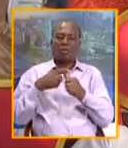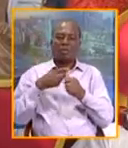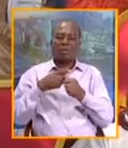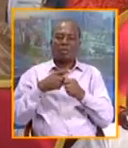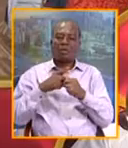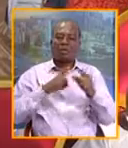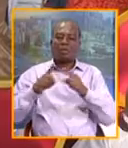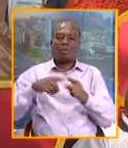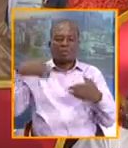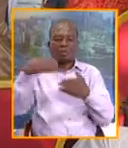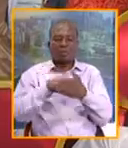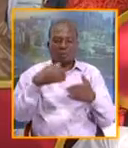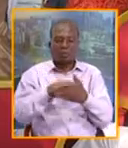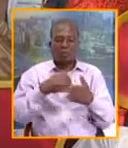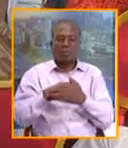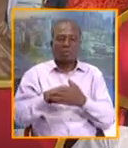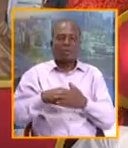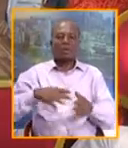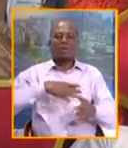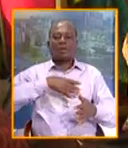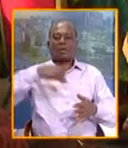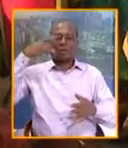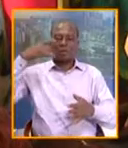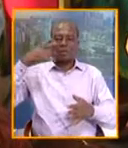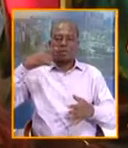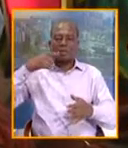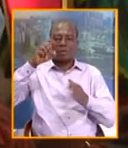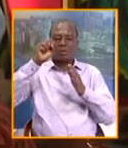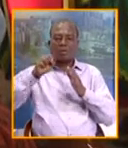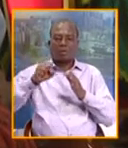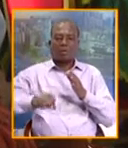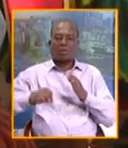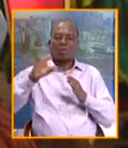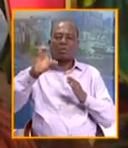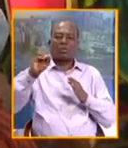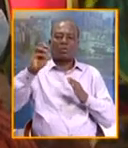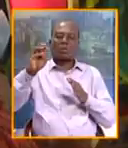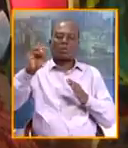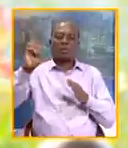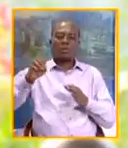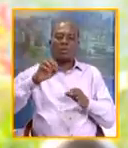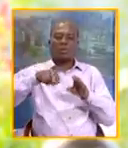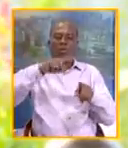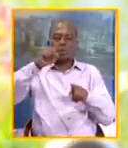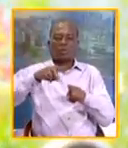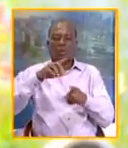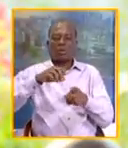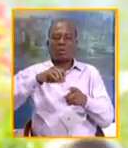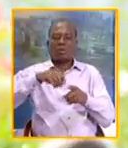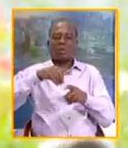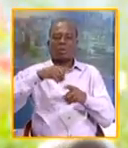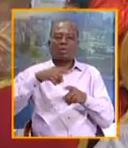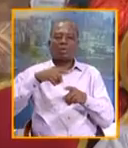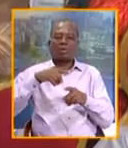changes des nouvelles la délégation du sud comoé a situé l'objet de sa visite au président de la république